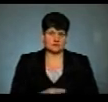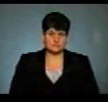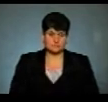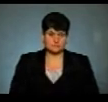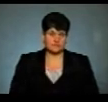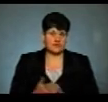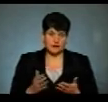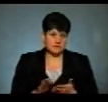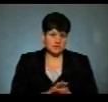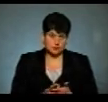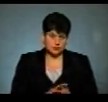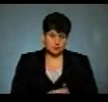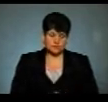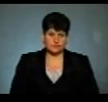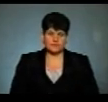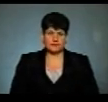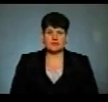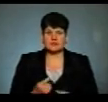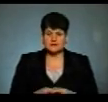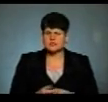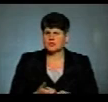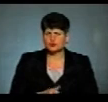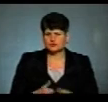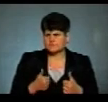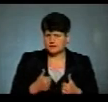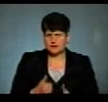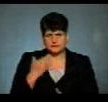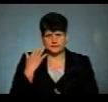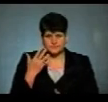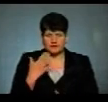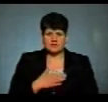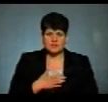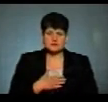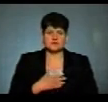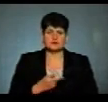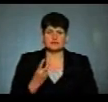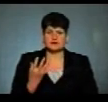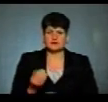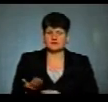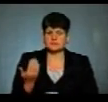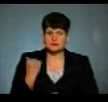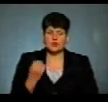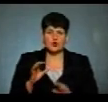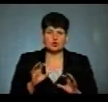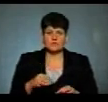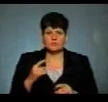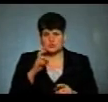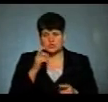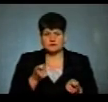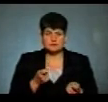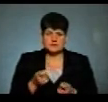яке безкоштовно також перевозить. Це дуже гарна ініціатива. В нашому ефірі два дні тому голова адміністрації обласної сказав,